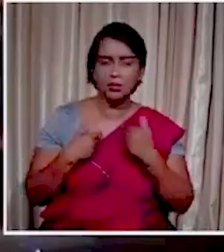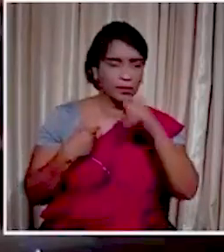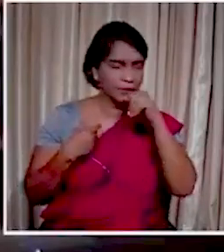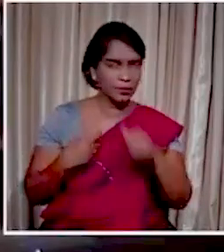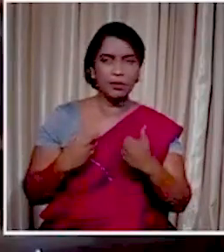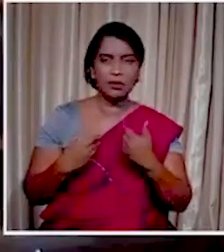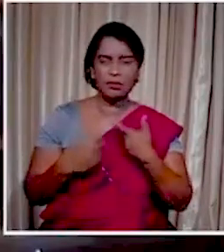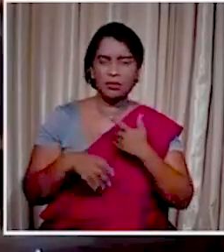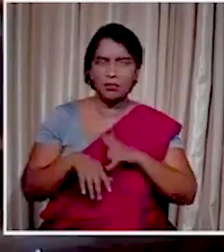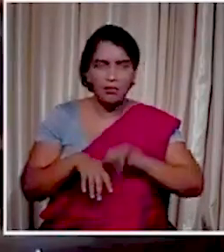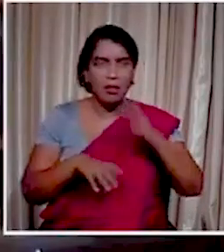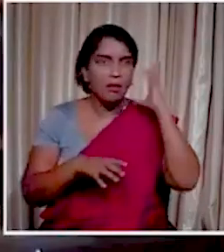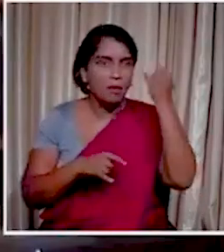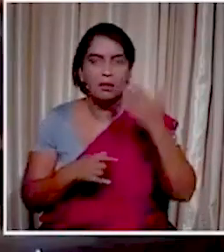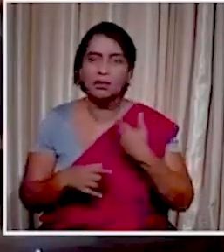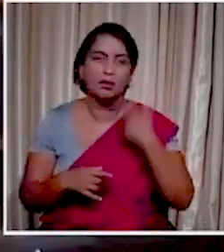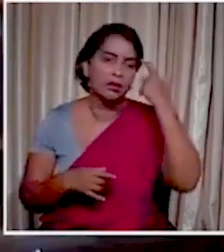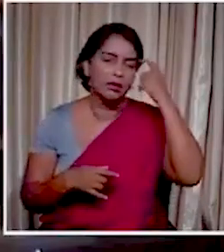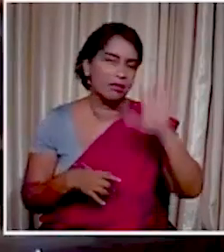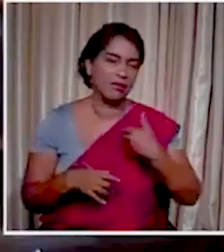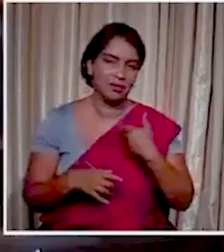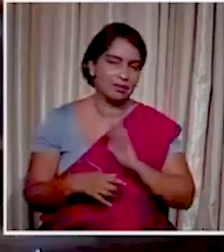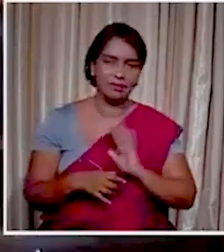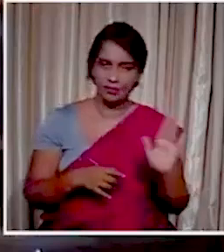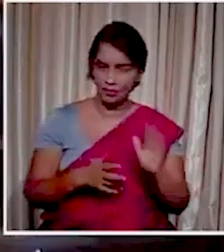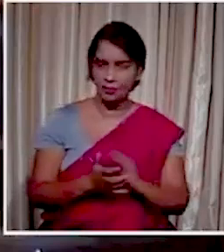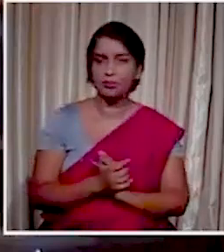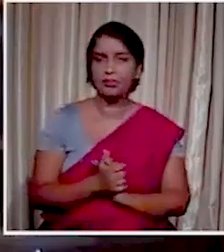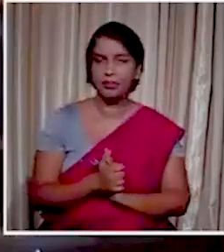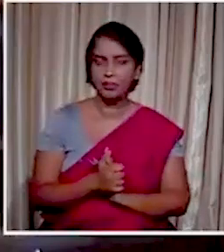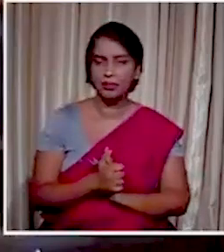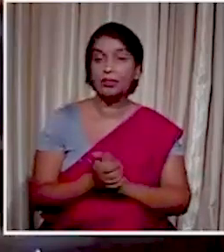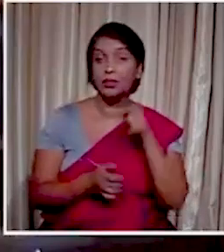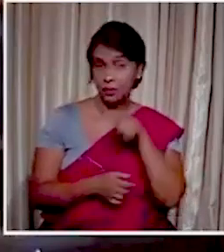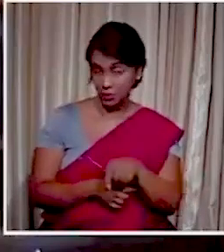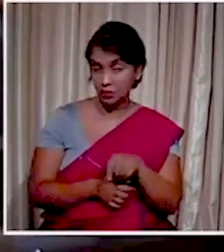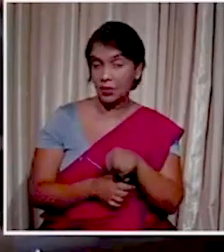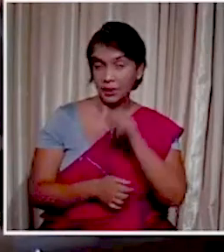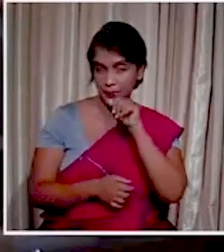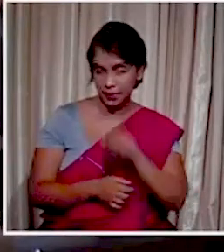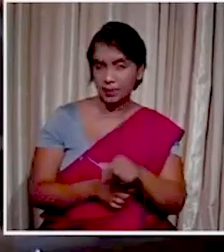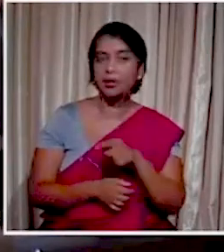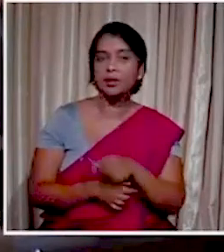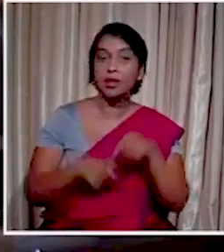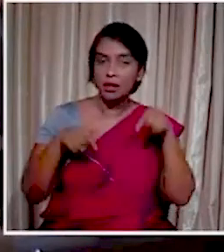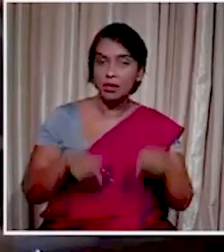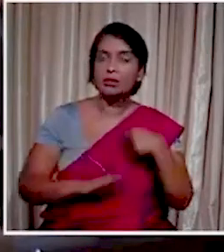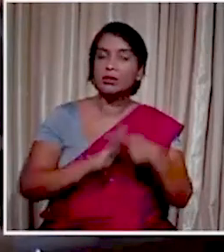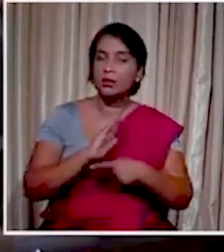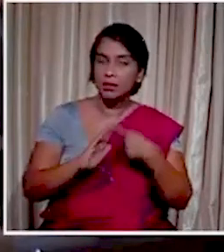කිසිසේත්ම අනපේක්ෂක ප්‍රතිඵලයක් ලෙස මා සලකන්නේ නැහැ මේ තමයි අද අපේ